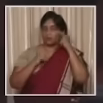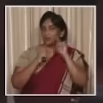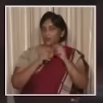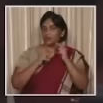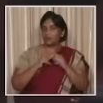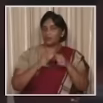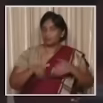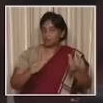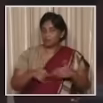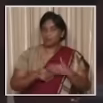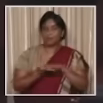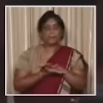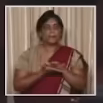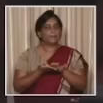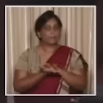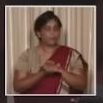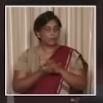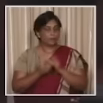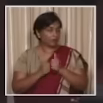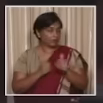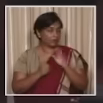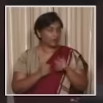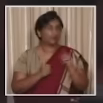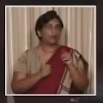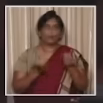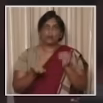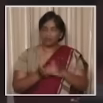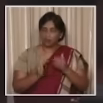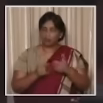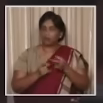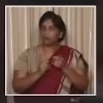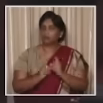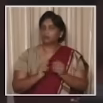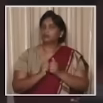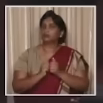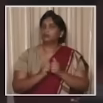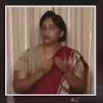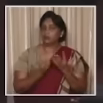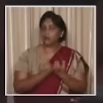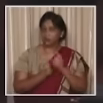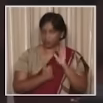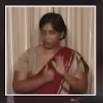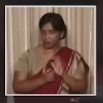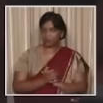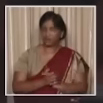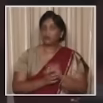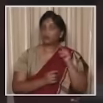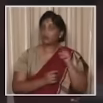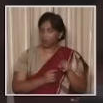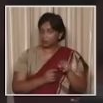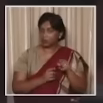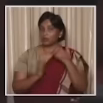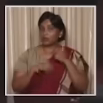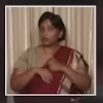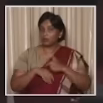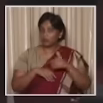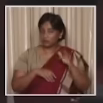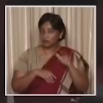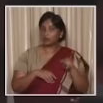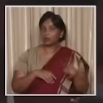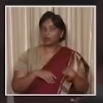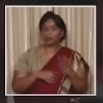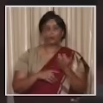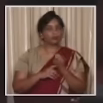අපිට තවදුරටත් පැහැදිලි කර ගැනීමට සහ තවදුරටත් ස්ථාවර කර ගැනීමට අවශ්‍ය වෙච්ච හින්දා. එතකොට ඒ කාලය තුළ